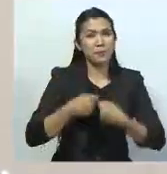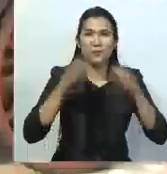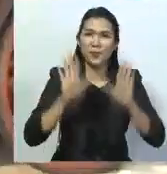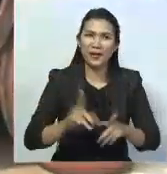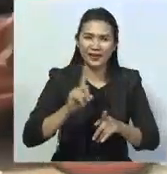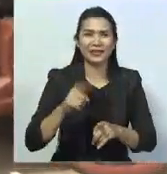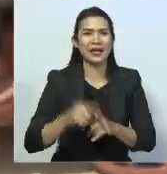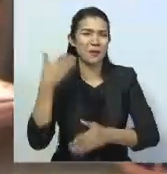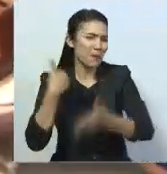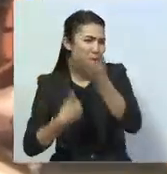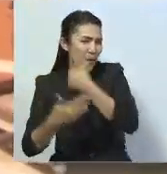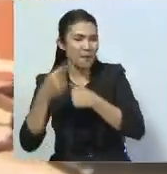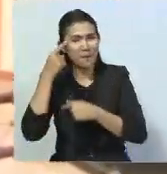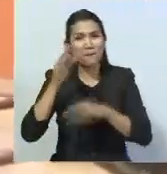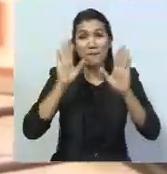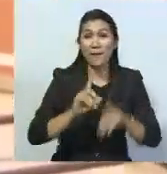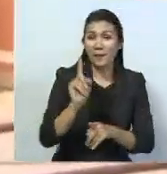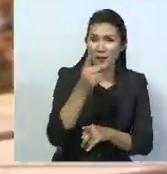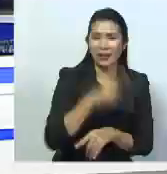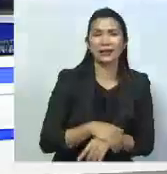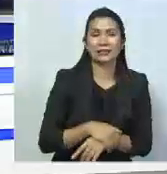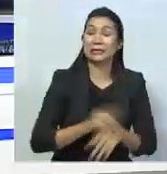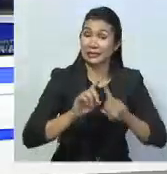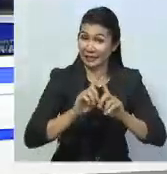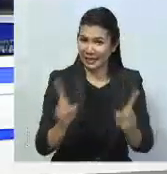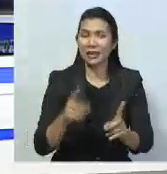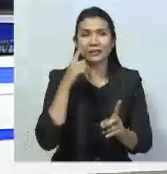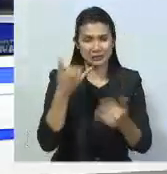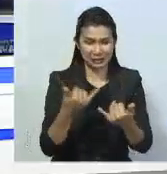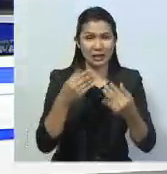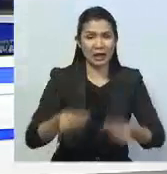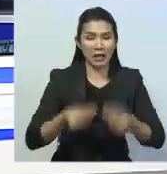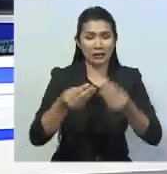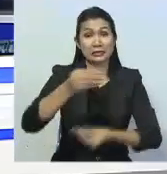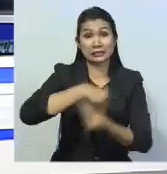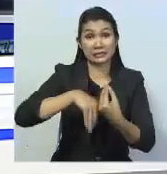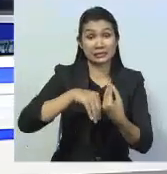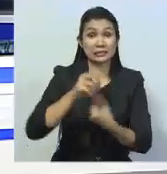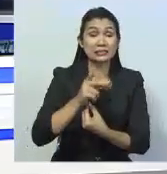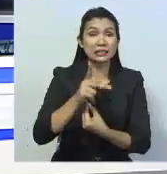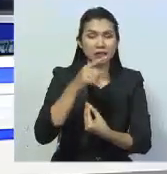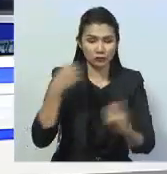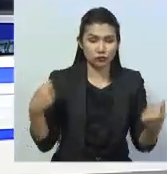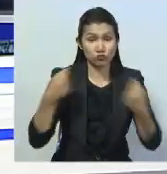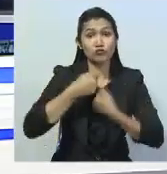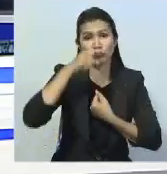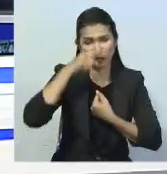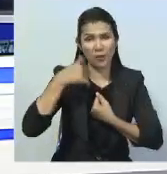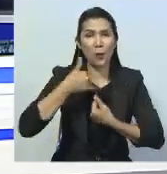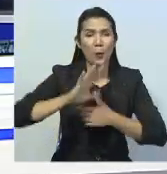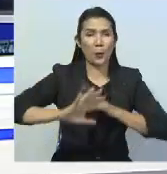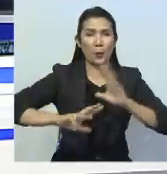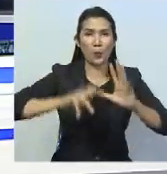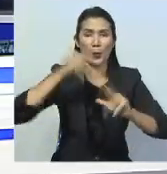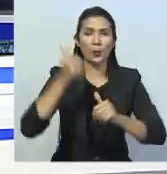นกันย้อนยุคหรือจะทันสมัยยังไงที่แต่ที่แน่ๆนี่นะก็ส่งผลทำให้เศรษฐกิจไทยเรื่องของชุดไทยต่างๆเนี่ยคึกคักกันไปด้วย